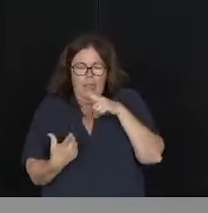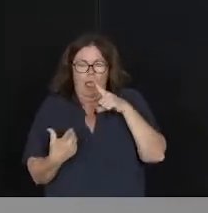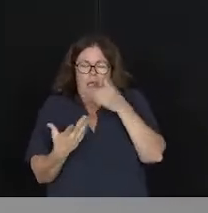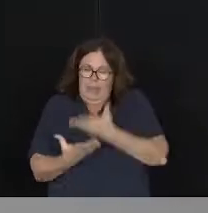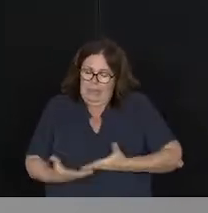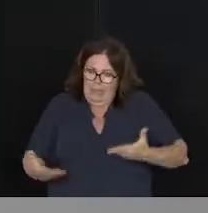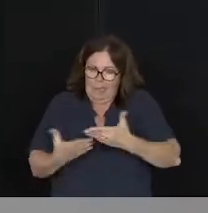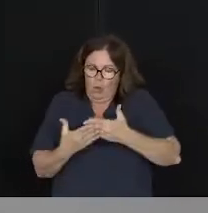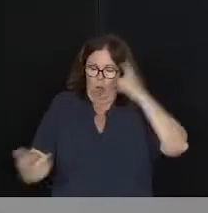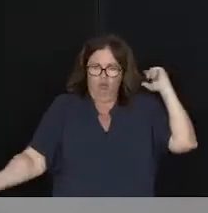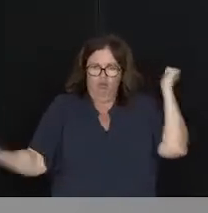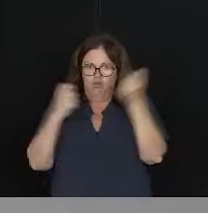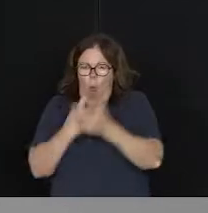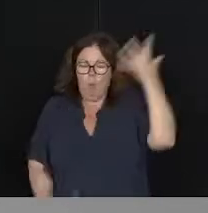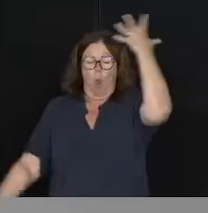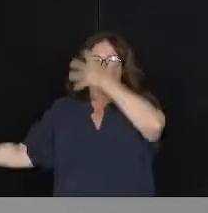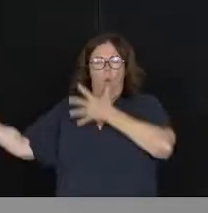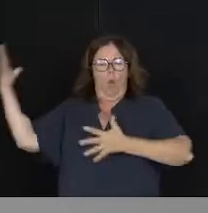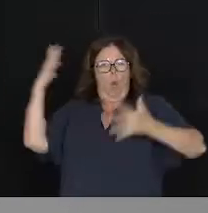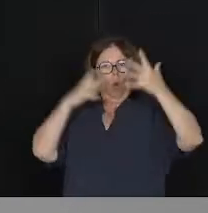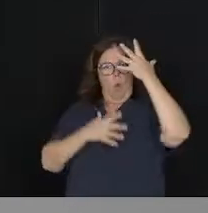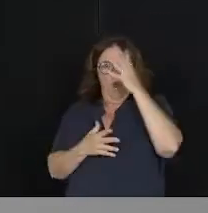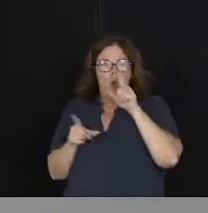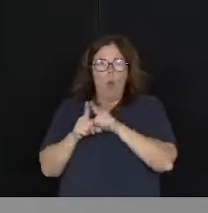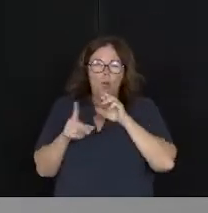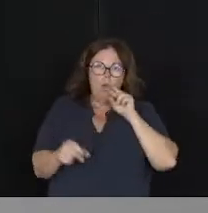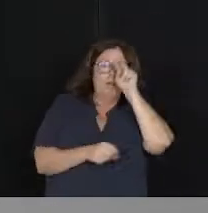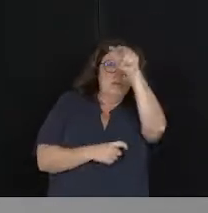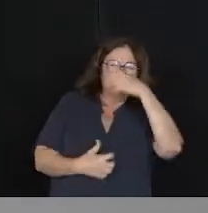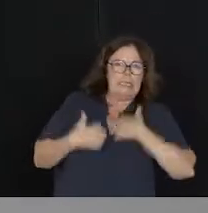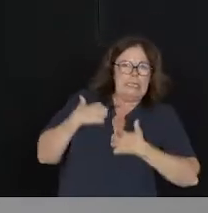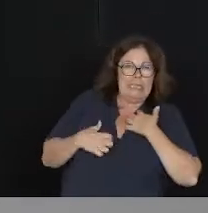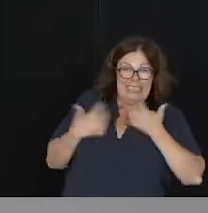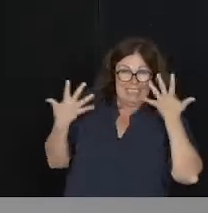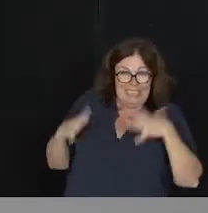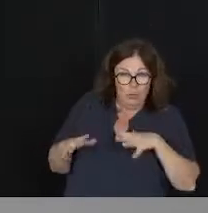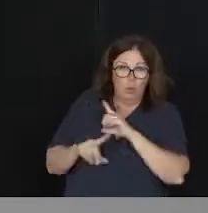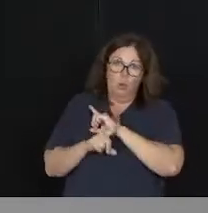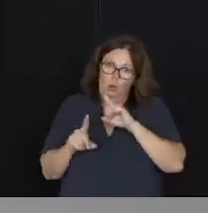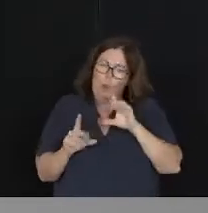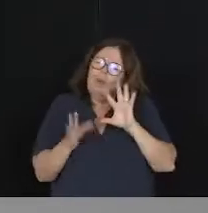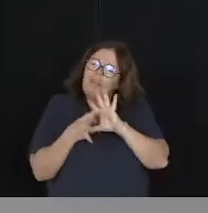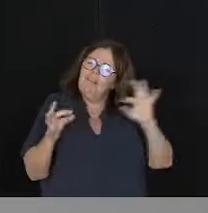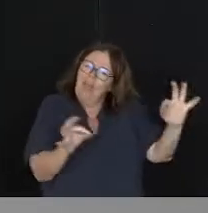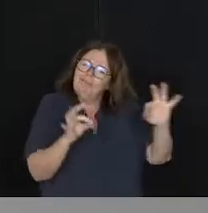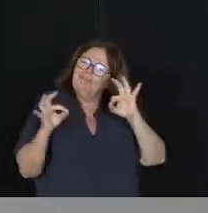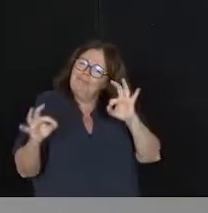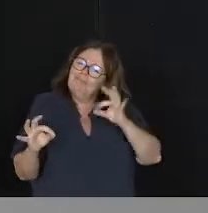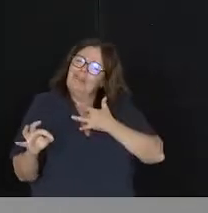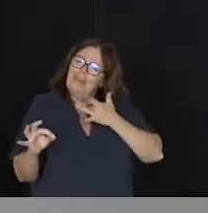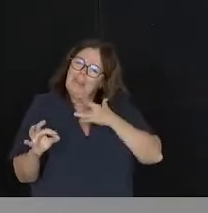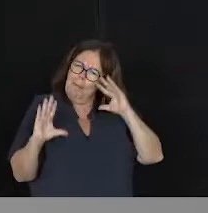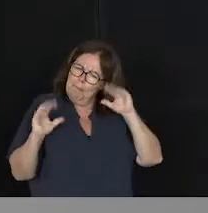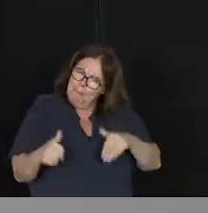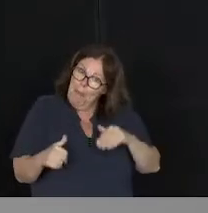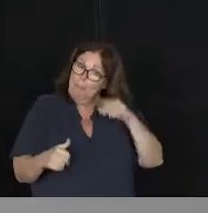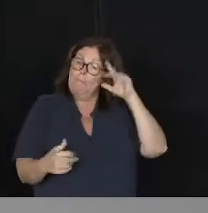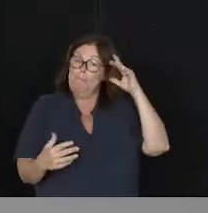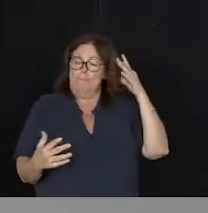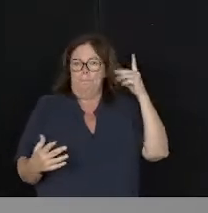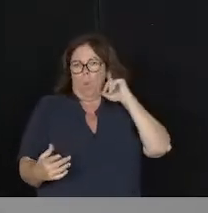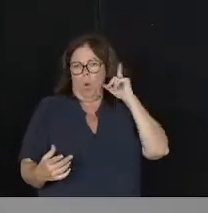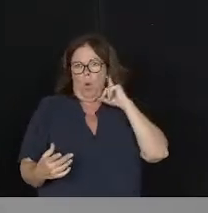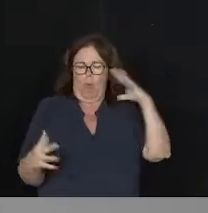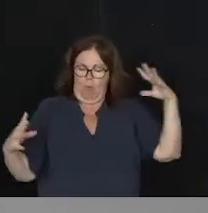de l'organisation du monde et l'incertitude des lendemains, mais je crois qu'il permet d'introduire efficacement déjà l'idée que la guerre